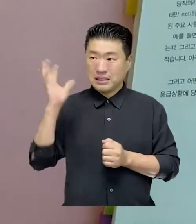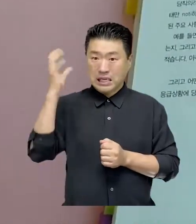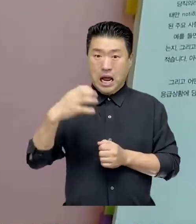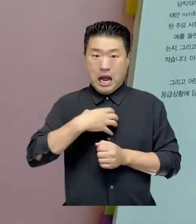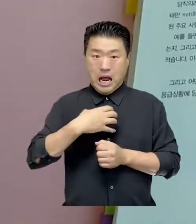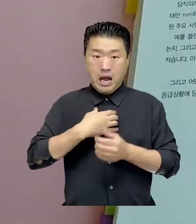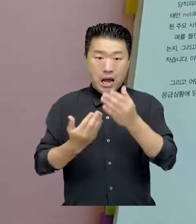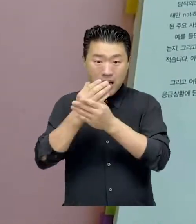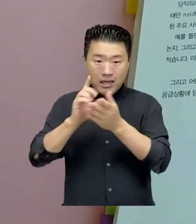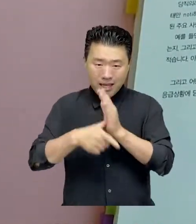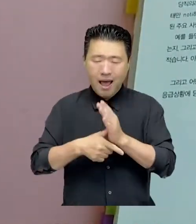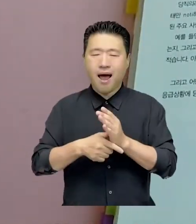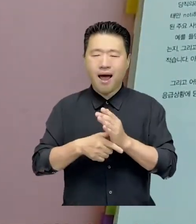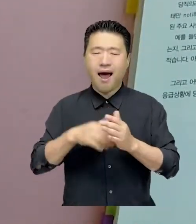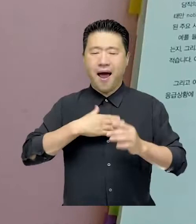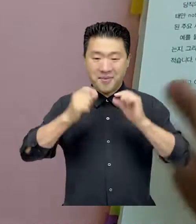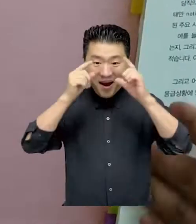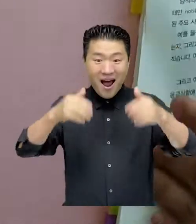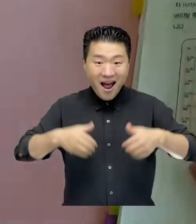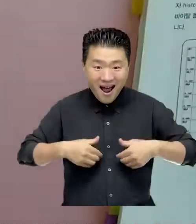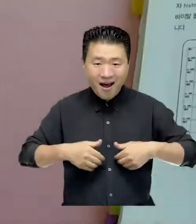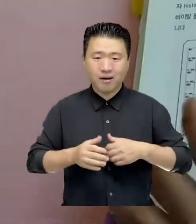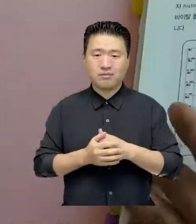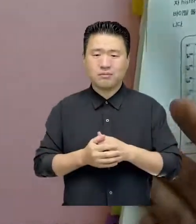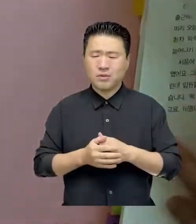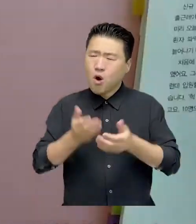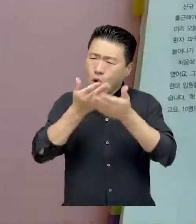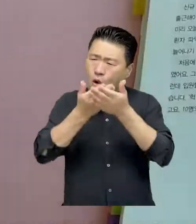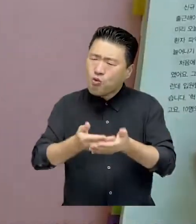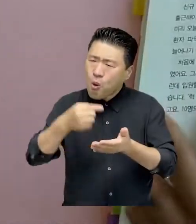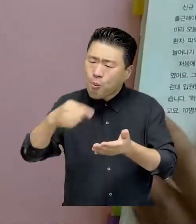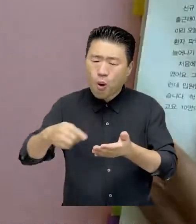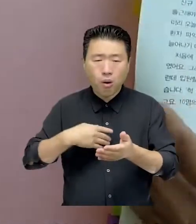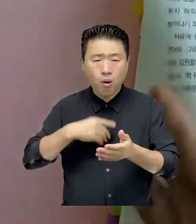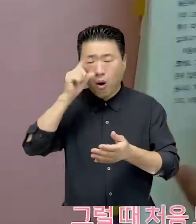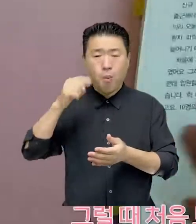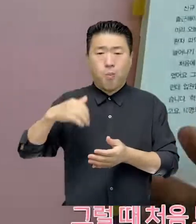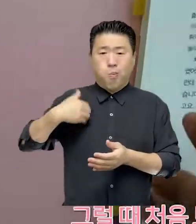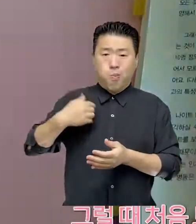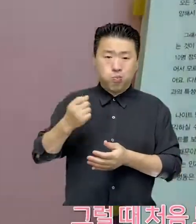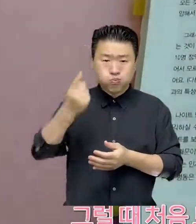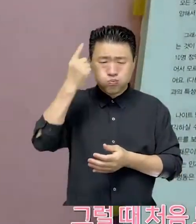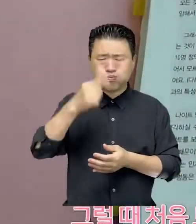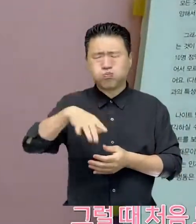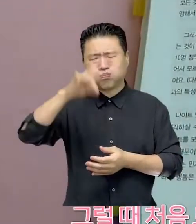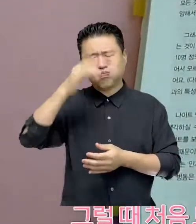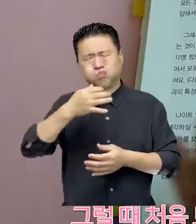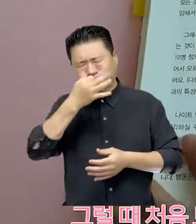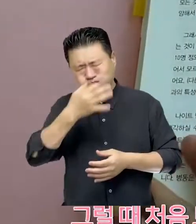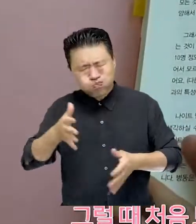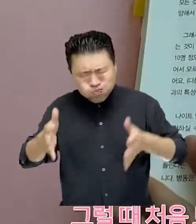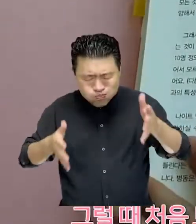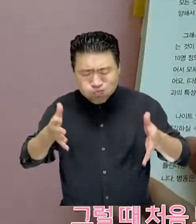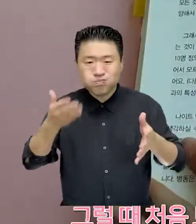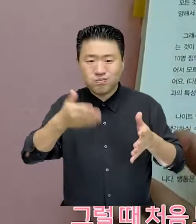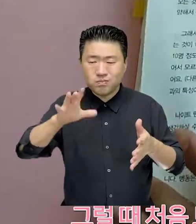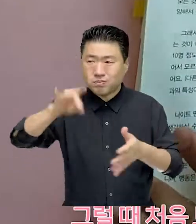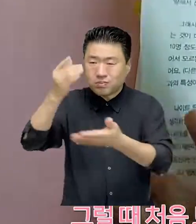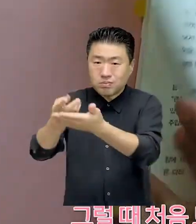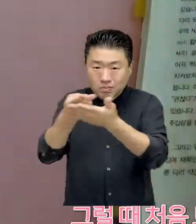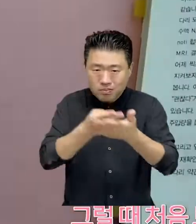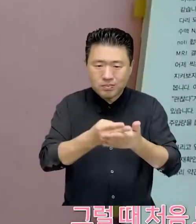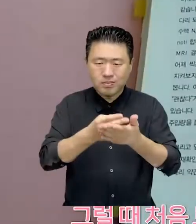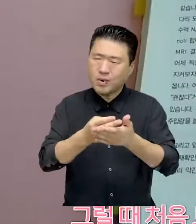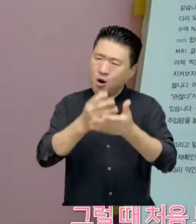그래서 응급 상황에 이거라도 알자. 저도 무엇이 중요한지를 몰라서 굉장히 힘들었었는데, 그럴 때 처음